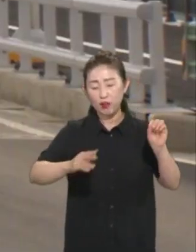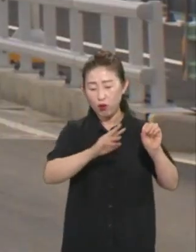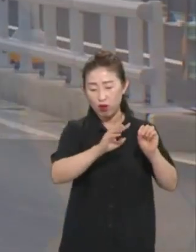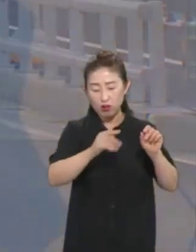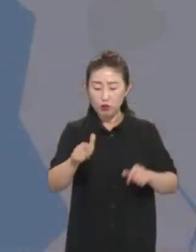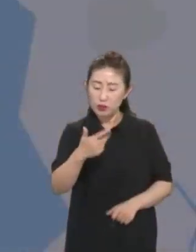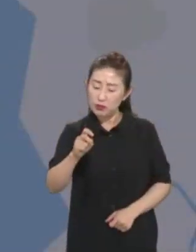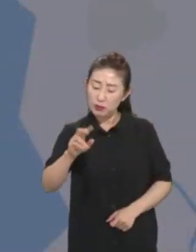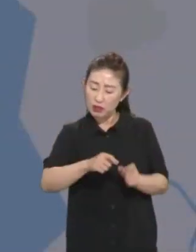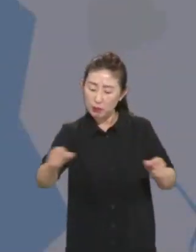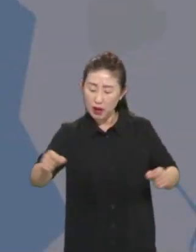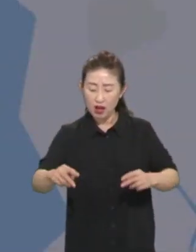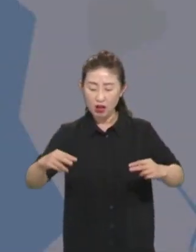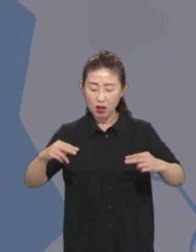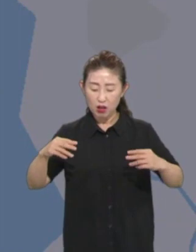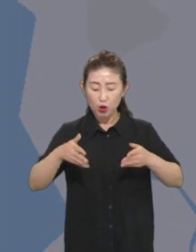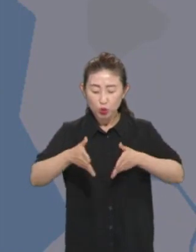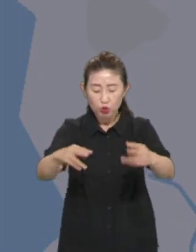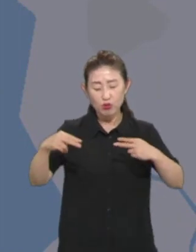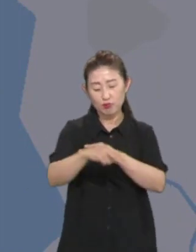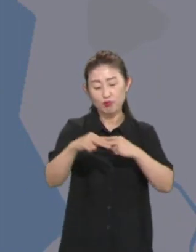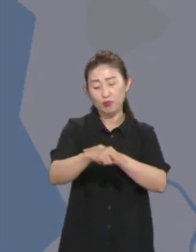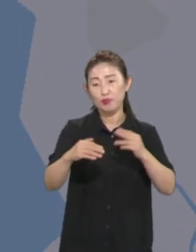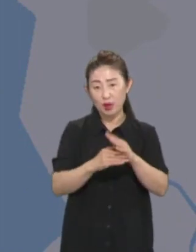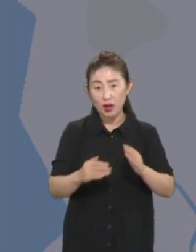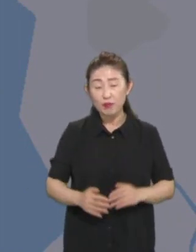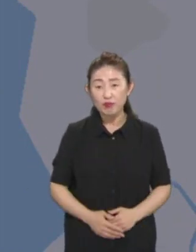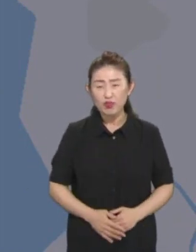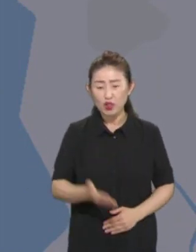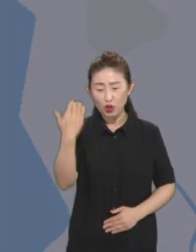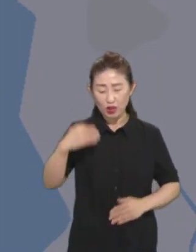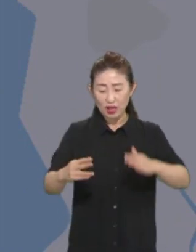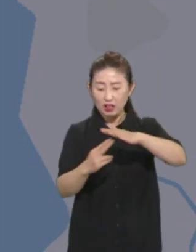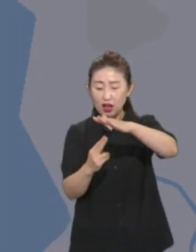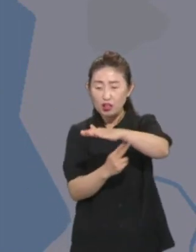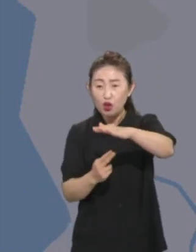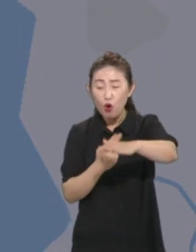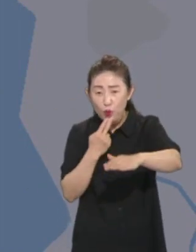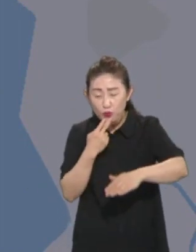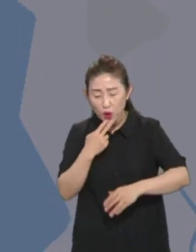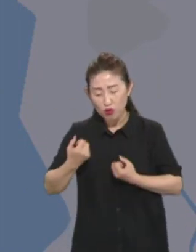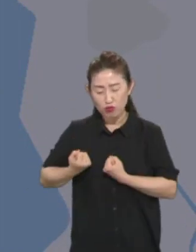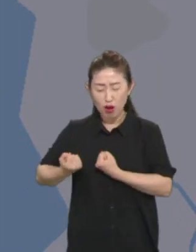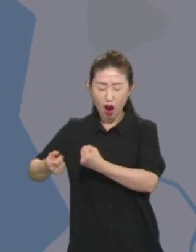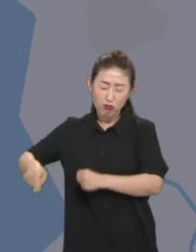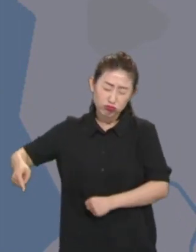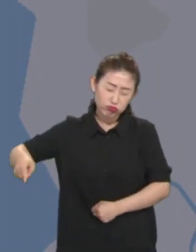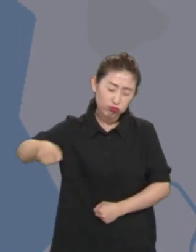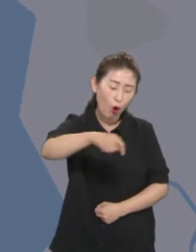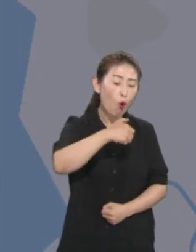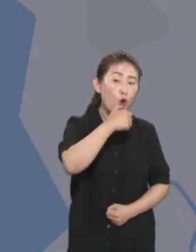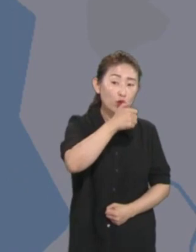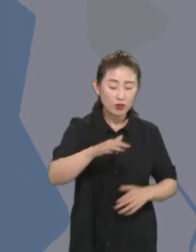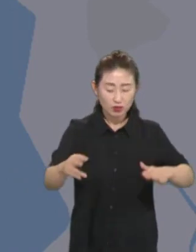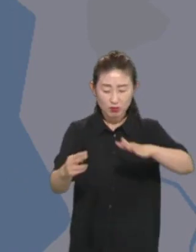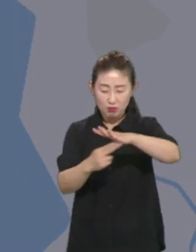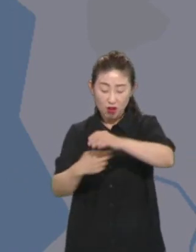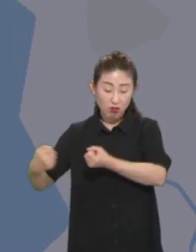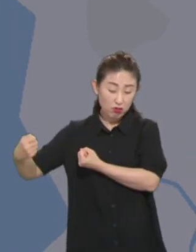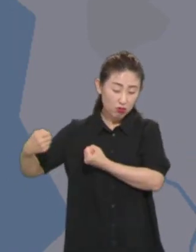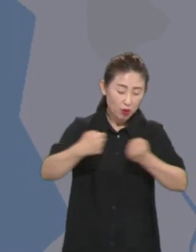완공했습니다. 연결 교량 개통으로 그동안 26km를 돌아 50분 걸리던 길이 800m, 3분으로 크게